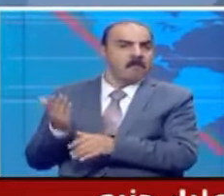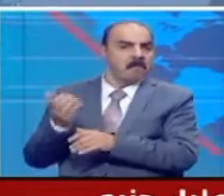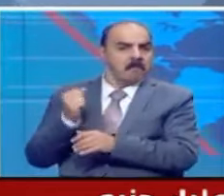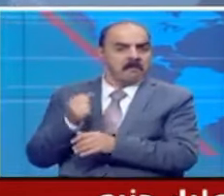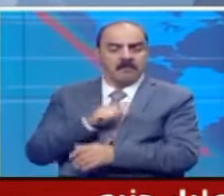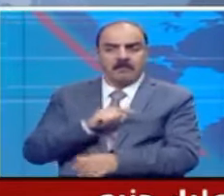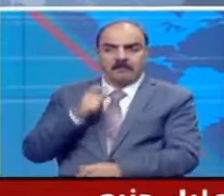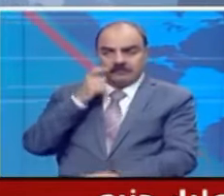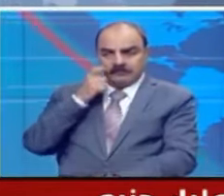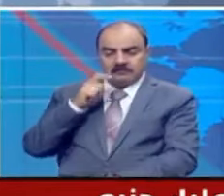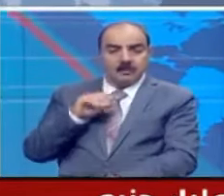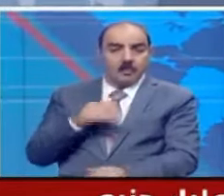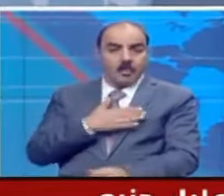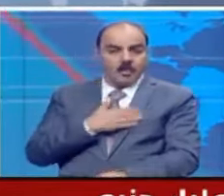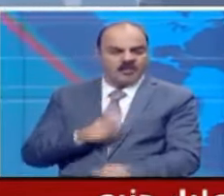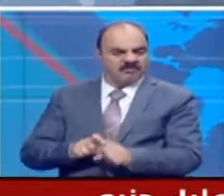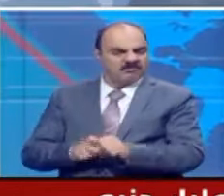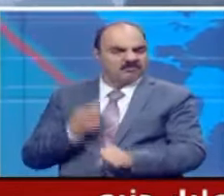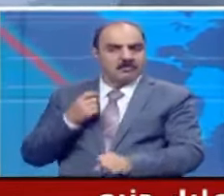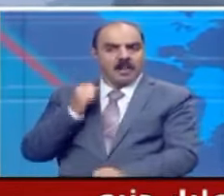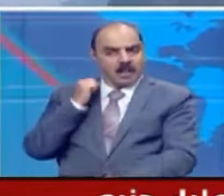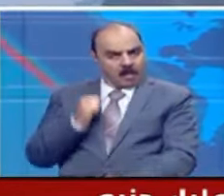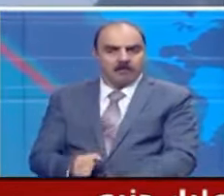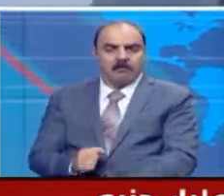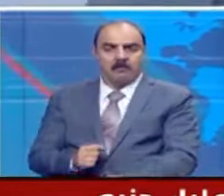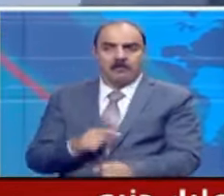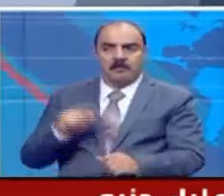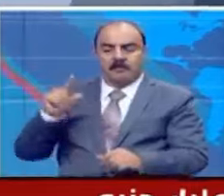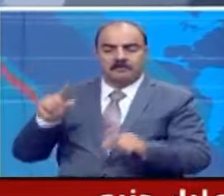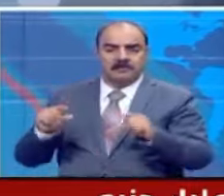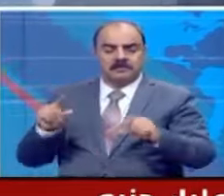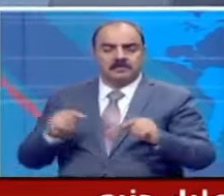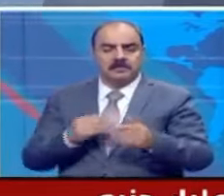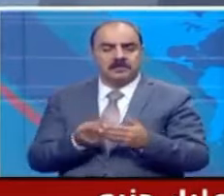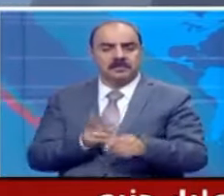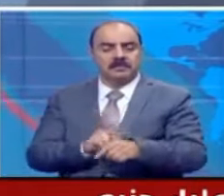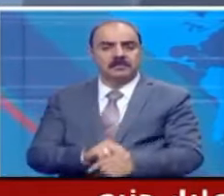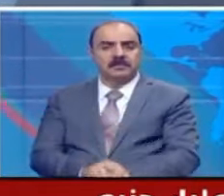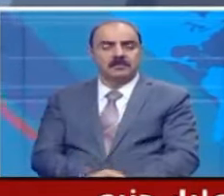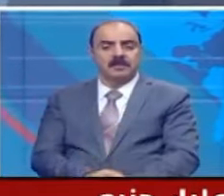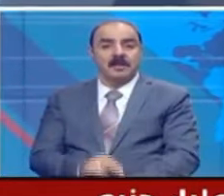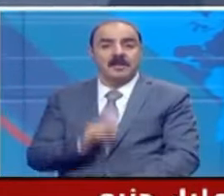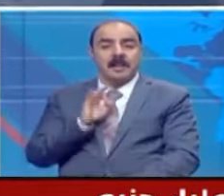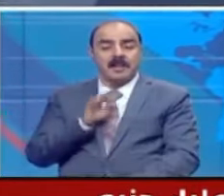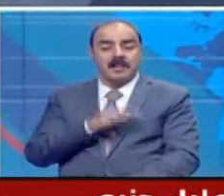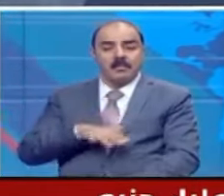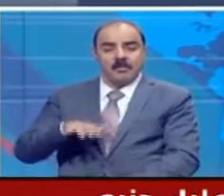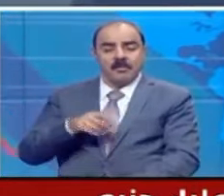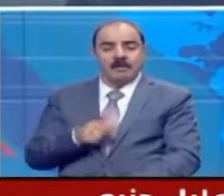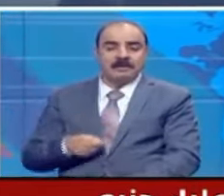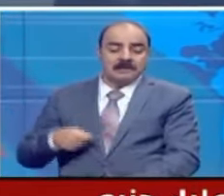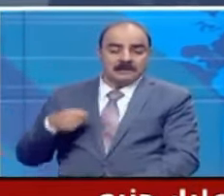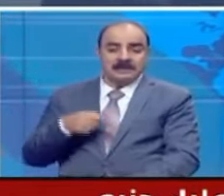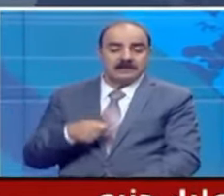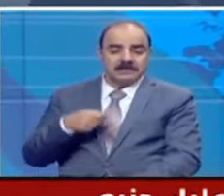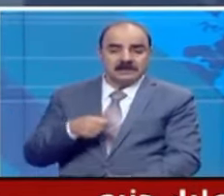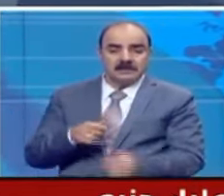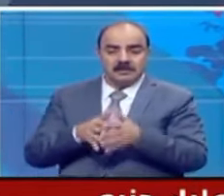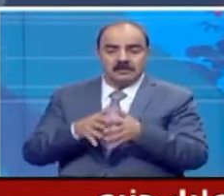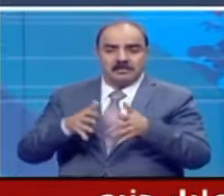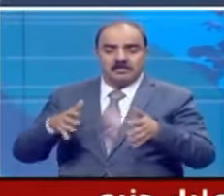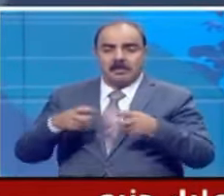رسالة بأن الدولة قادرة على ضبط السوق، وأيضا لابد من الاتساع في